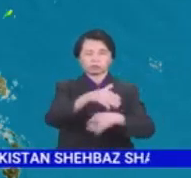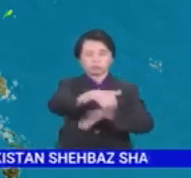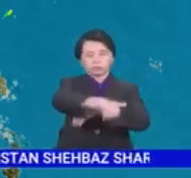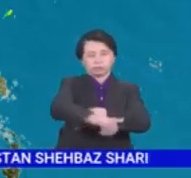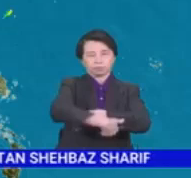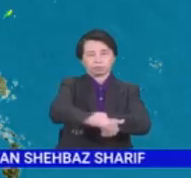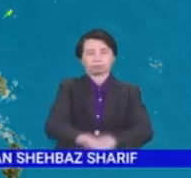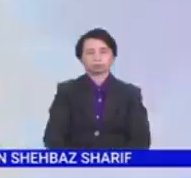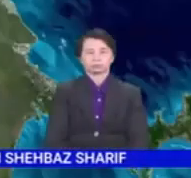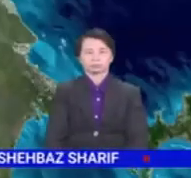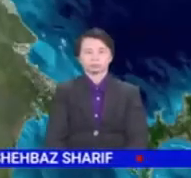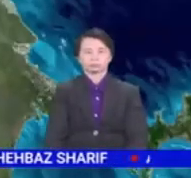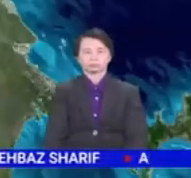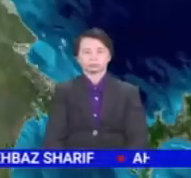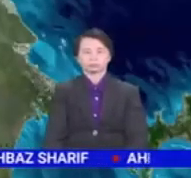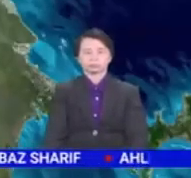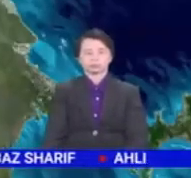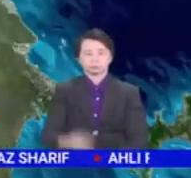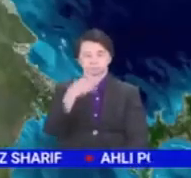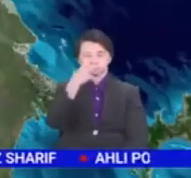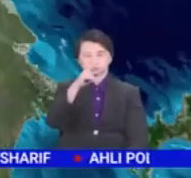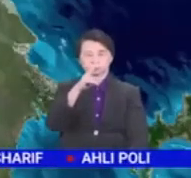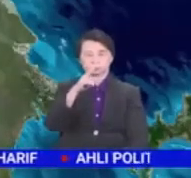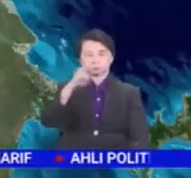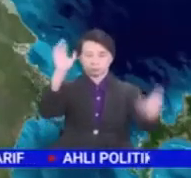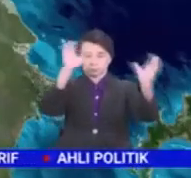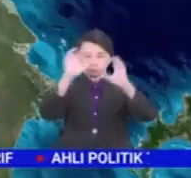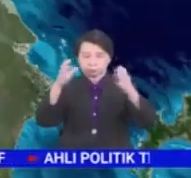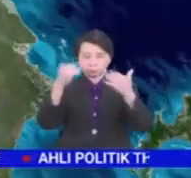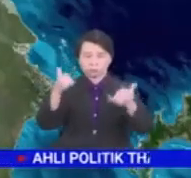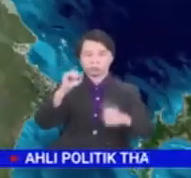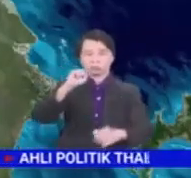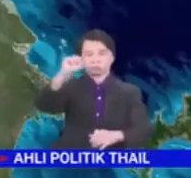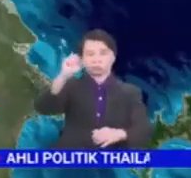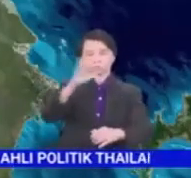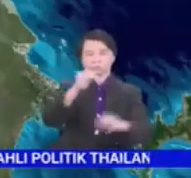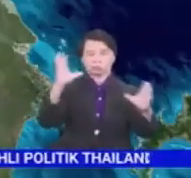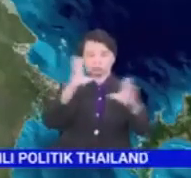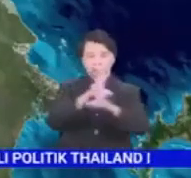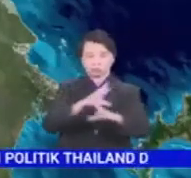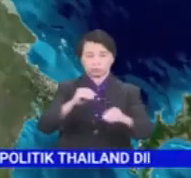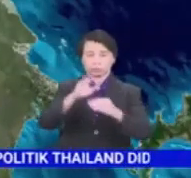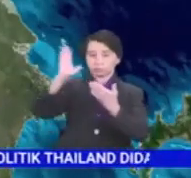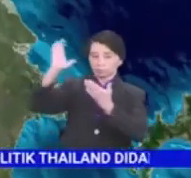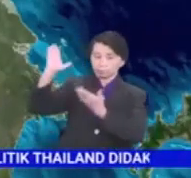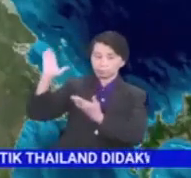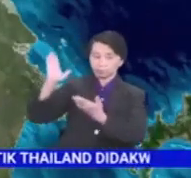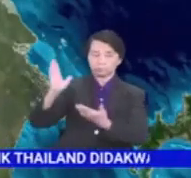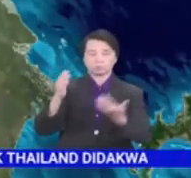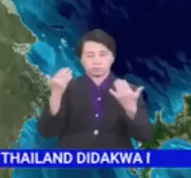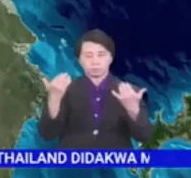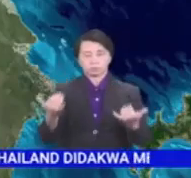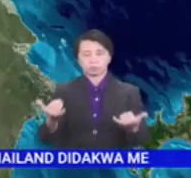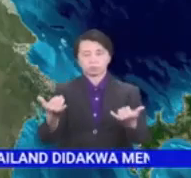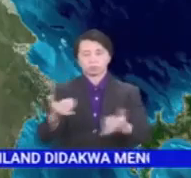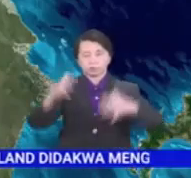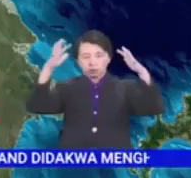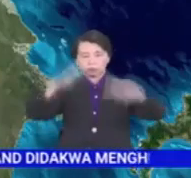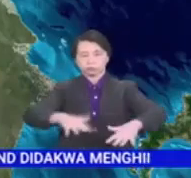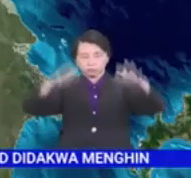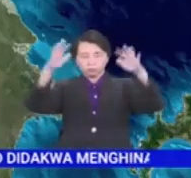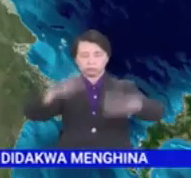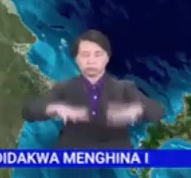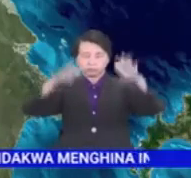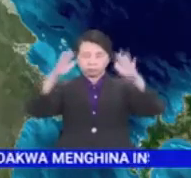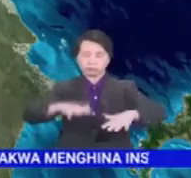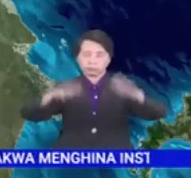nanti. Bagi tinjauan cuaca semasa di Sabah dan Sarawak pula dapat diperhatikan ketika ini, hujan lebat kini